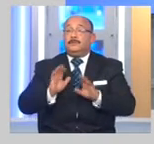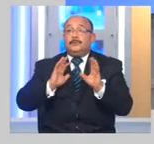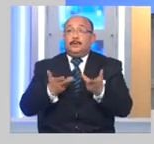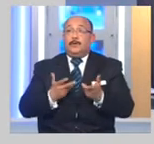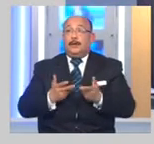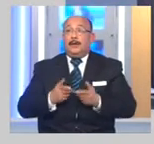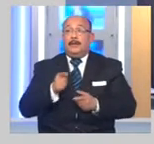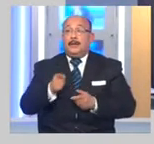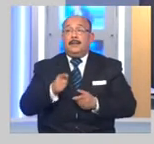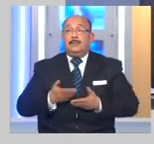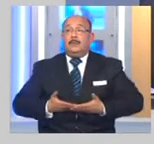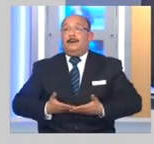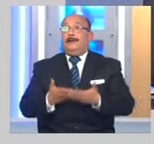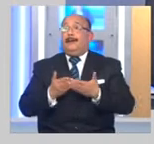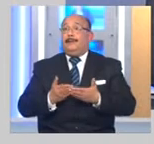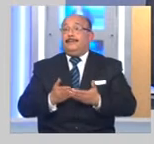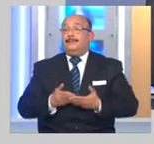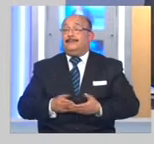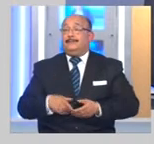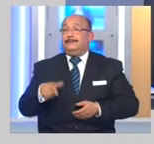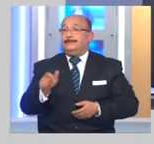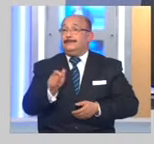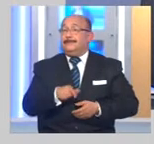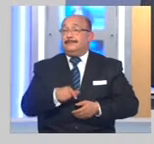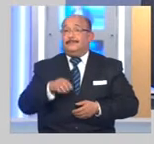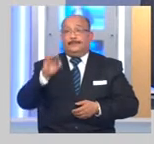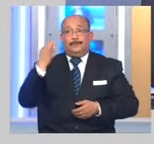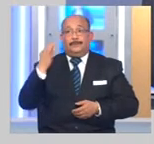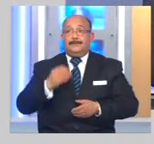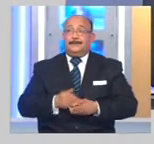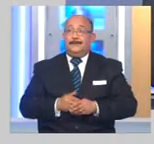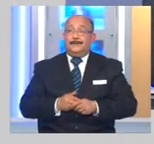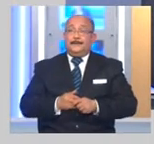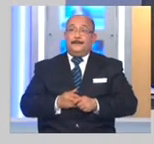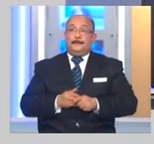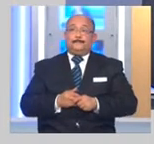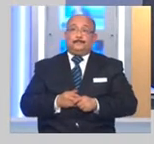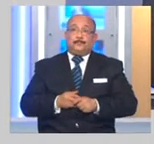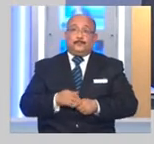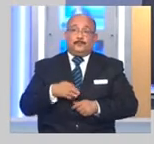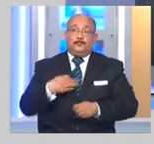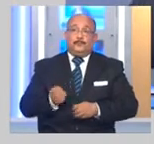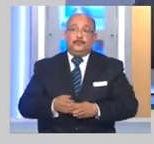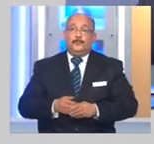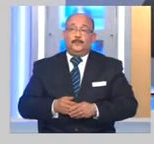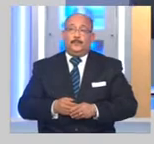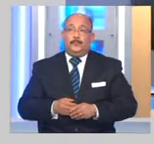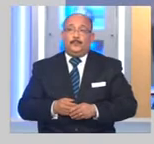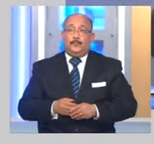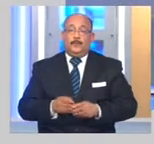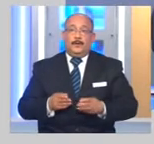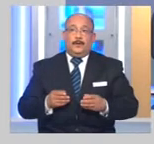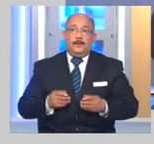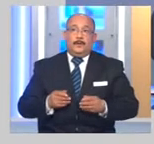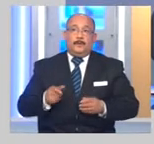الجانب، والذين يريدون أن يركبوا هذا الصوت الذي هو، أنا متأكد أنه صوت صادق يعبر على معاناة